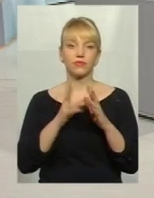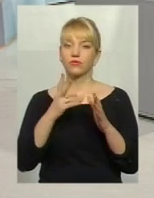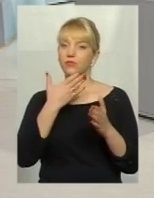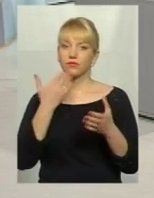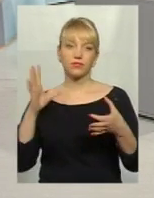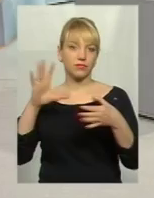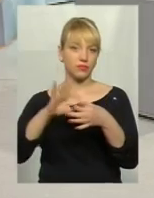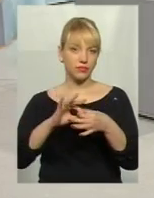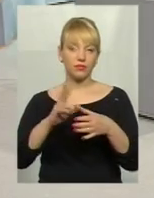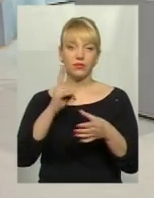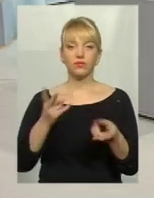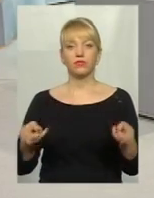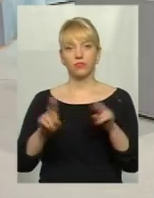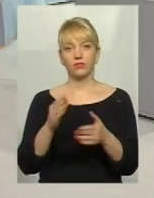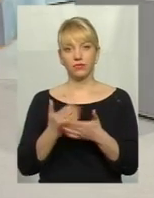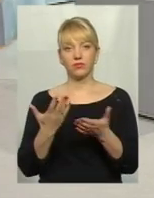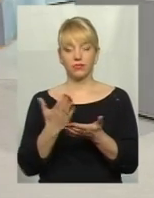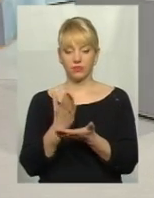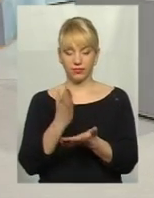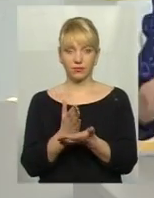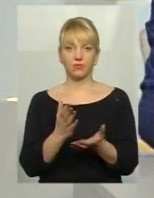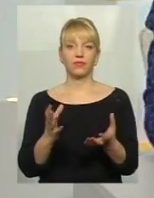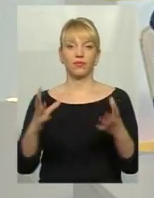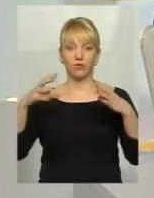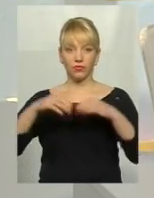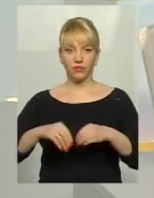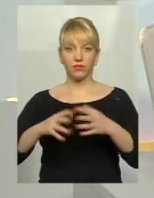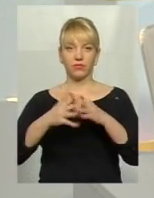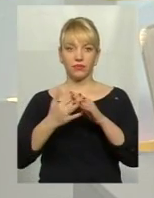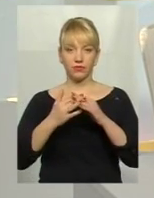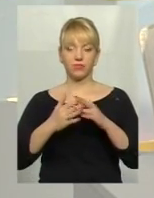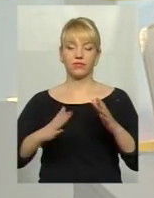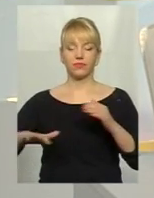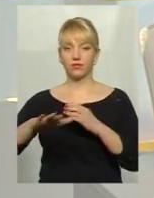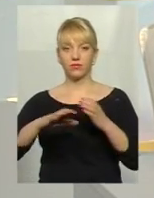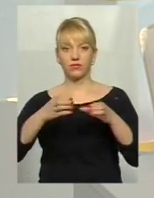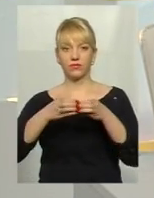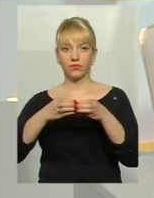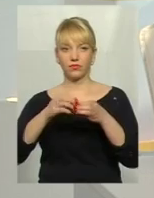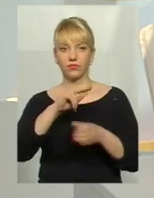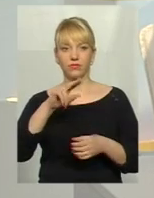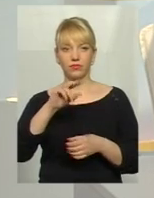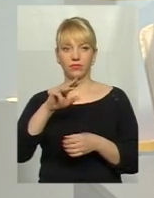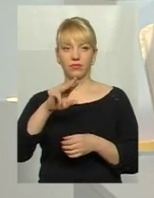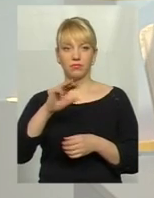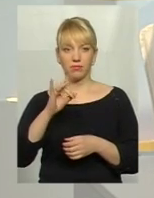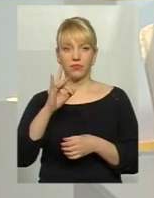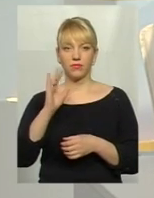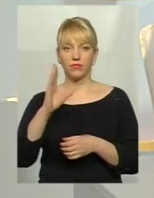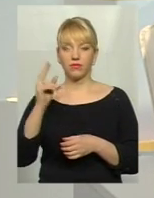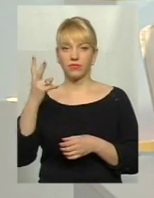доєдналися, залишилися? От є об'єднана селищна територіальна громада Чемеровецька.